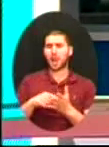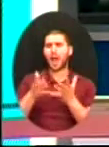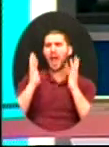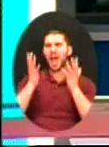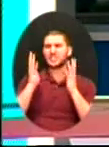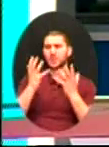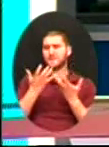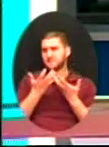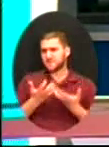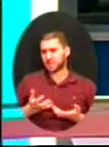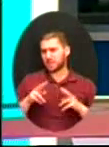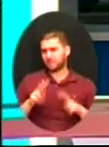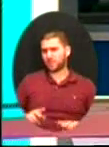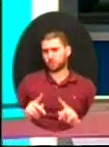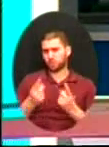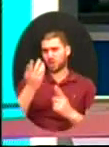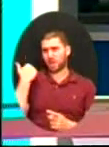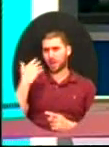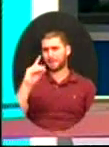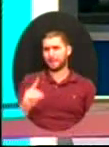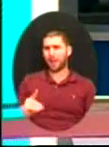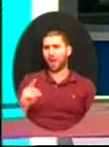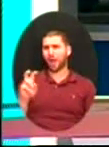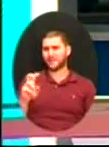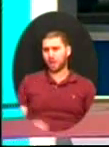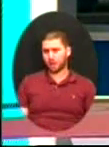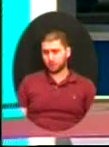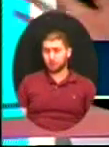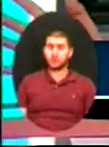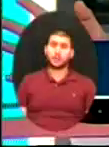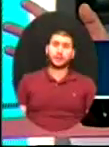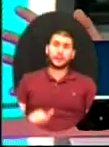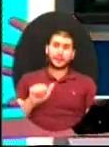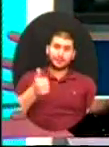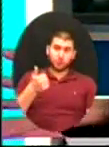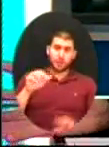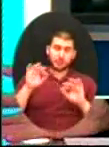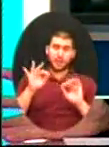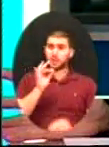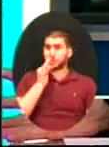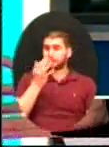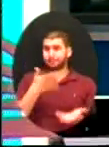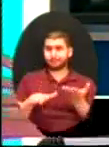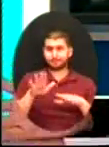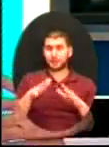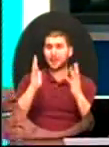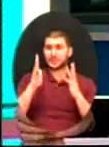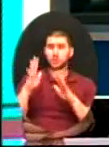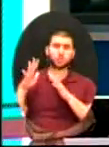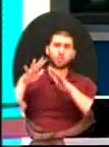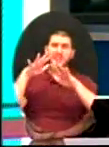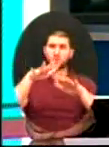האסון הכבד שהיה בערבה, קודם כל, 10 בני נוער נספו באסון הזה,